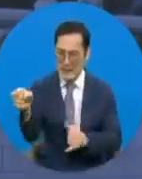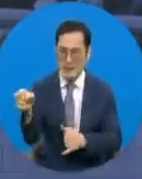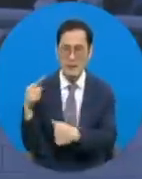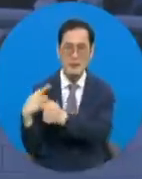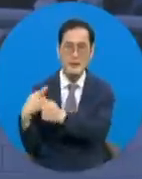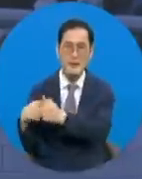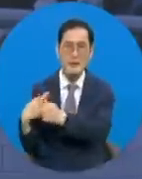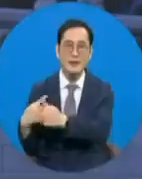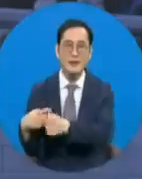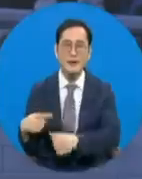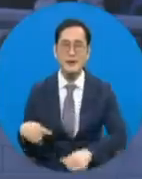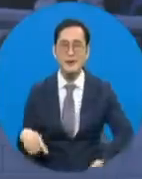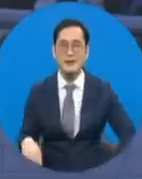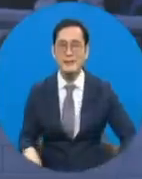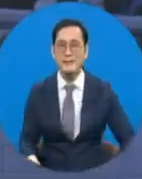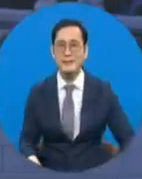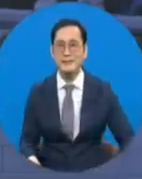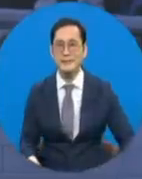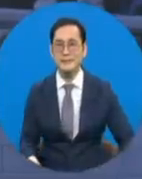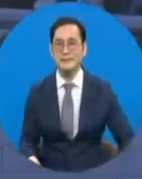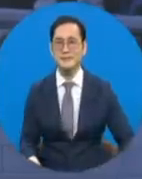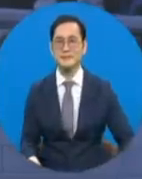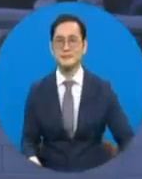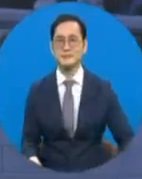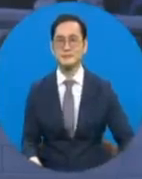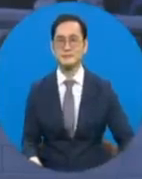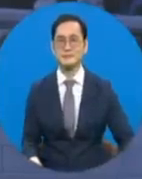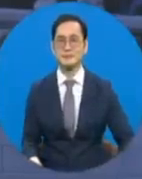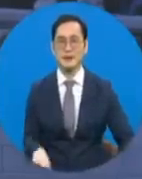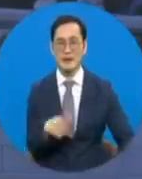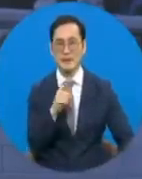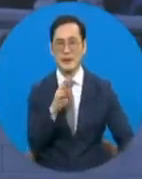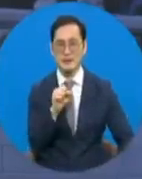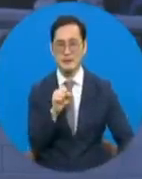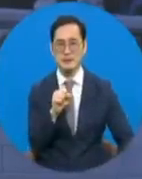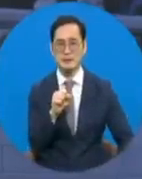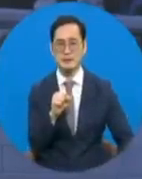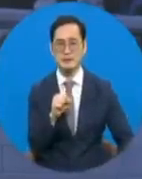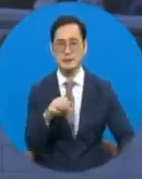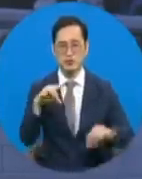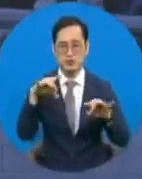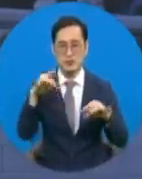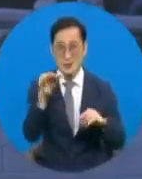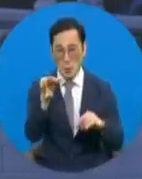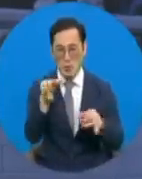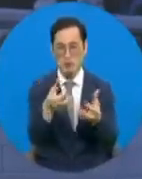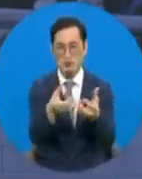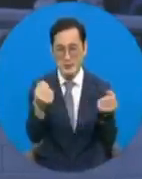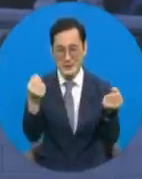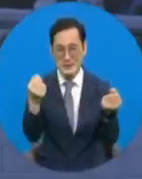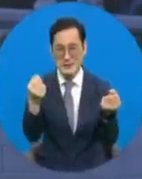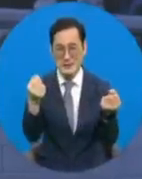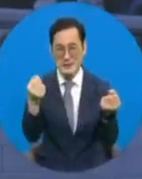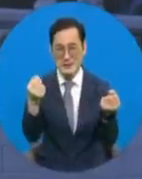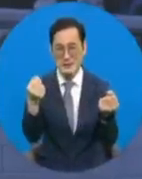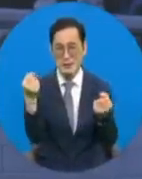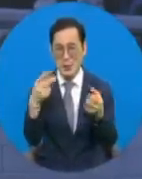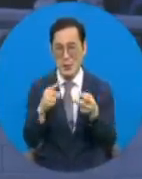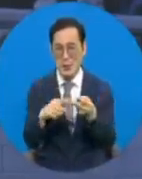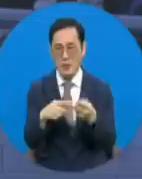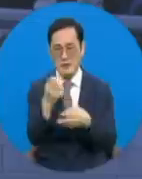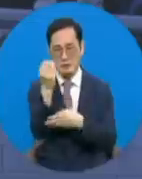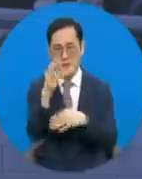뭘지 좀 궁금합니다. 일각에서는 이 KBS 수신료 분리 징수와 맞물려서 언론 장악을 시도하는 것